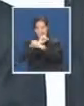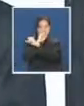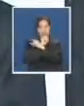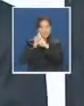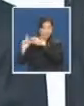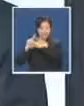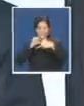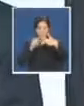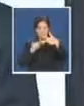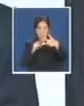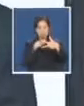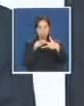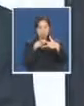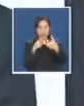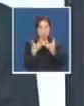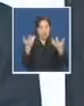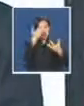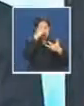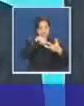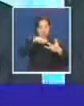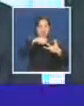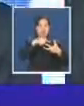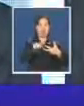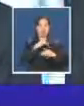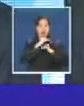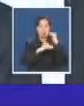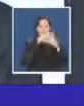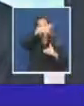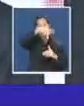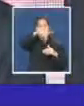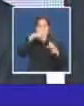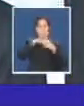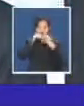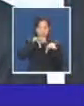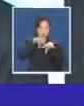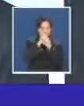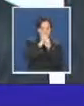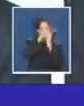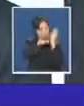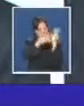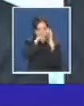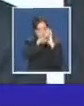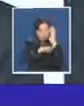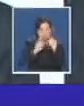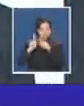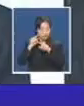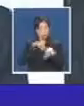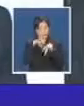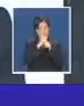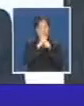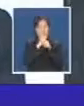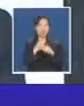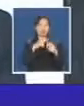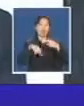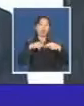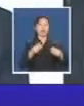ข้างจะเป็นกระบวนการพิเศษในการที่จะได้นโยบายหรือมาตรการต่างๆที่จะหยิบยื่นให้เป็นของขวัญกับพี่น้องประชาชน